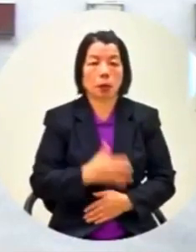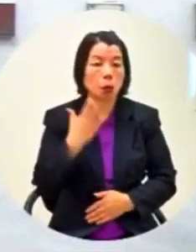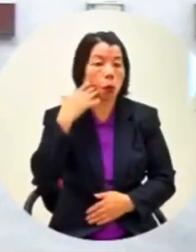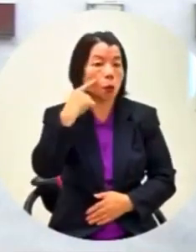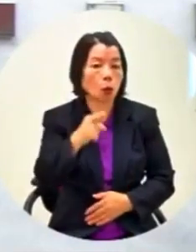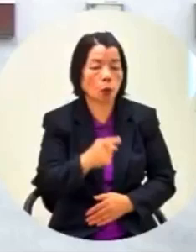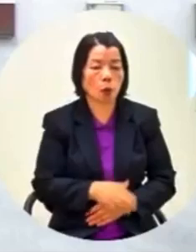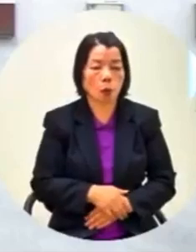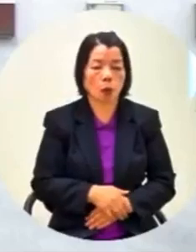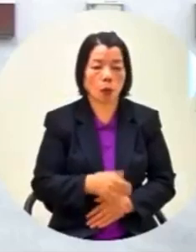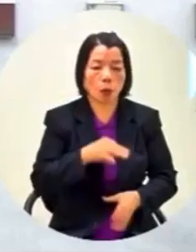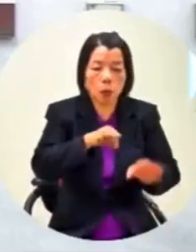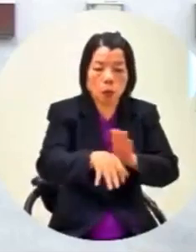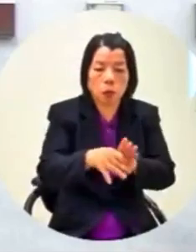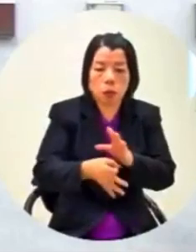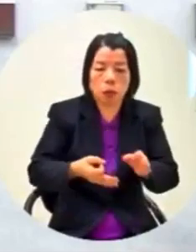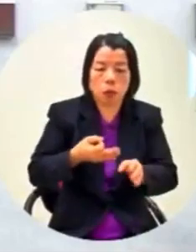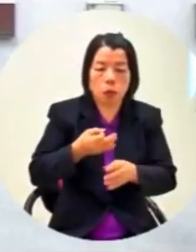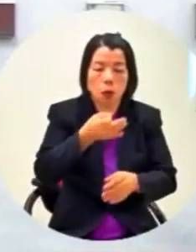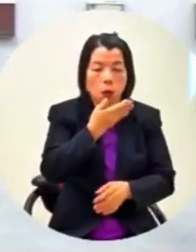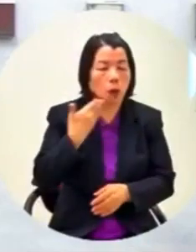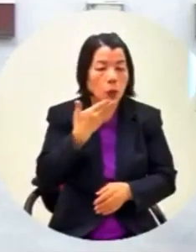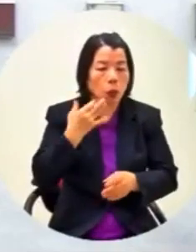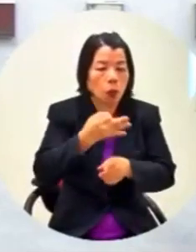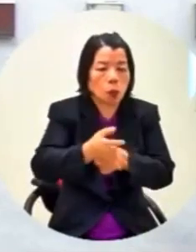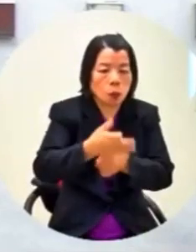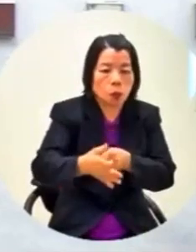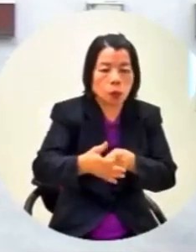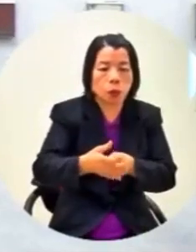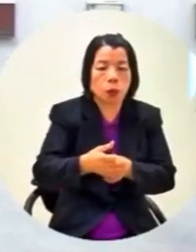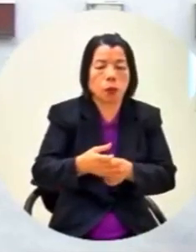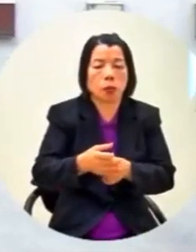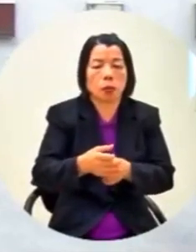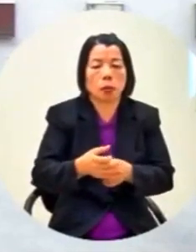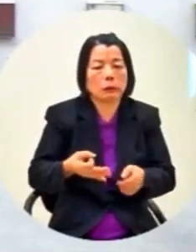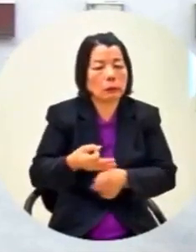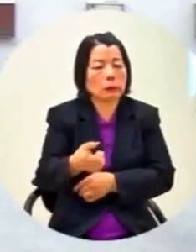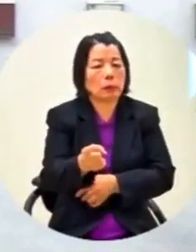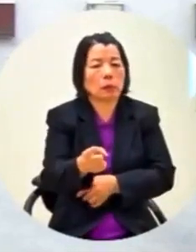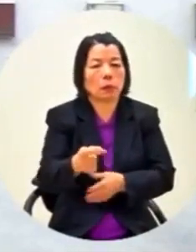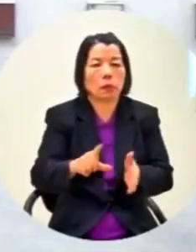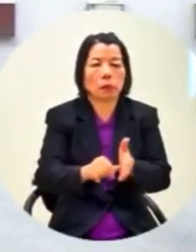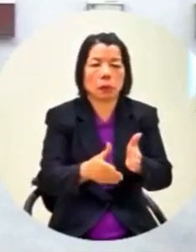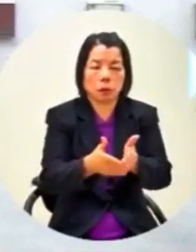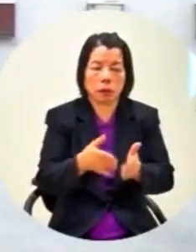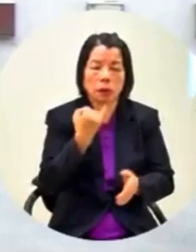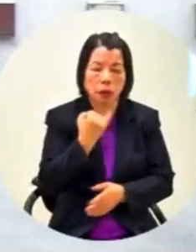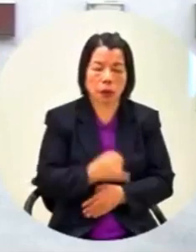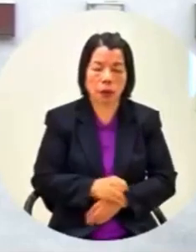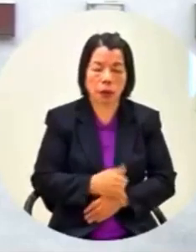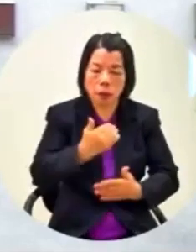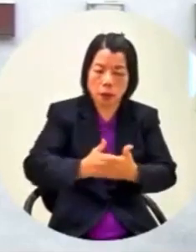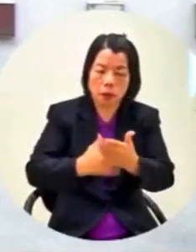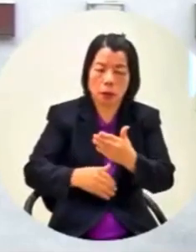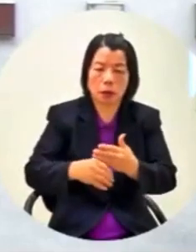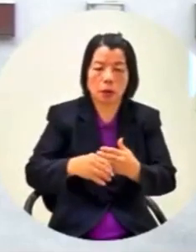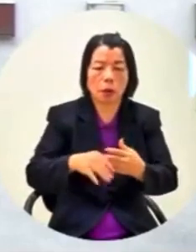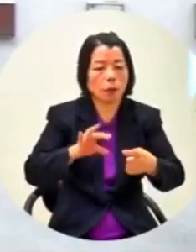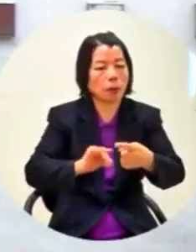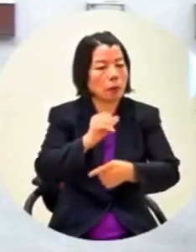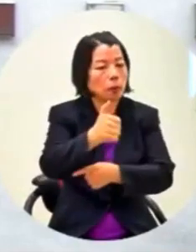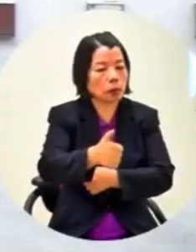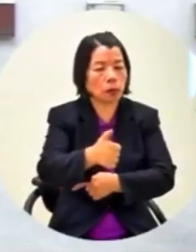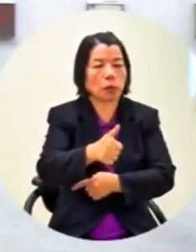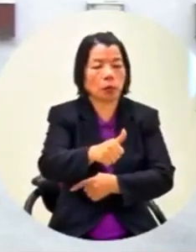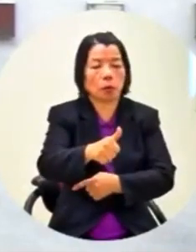如期缴纳直接的利息或者取赎的时候，提供直接的利息减收50%，是短期